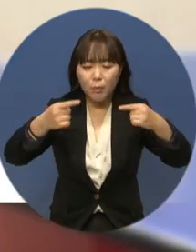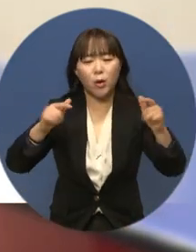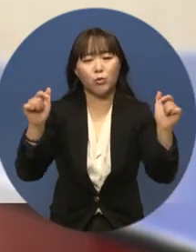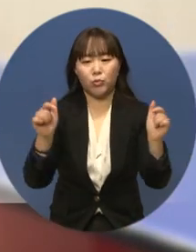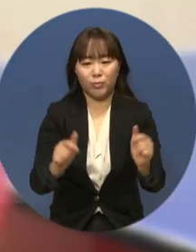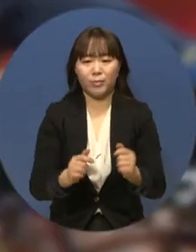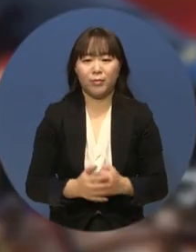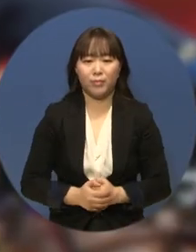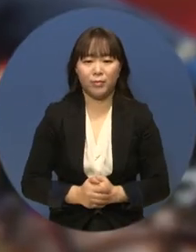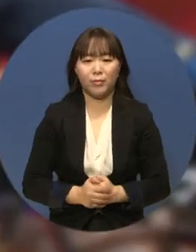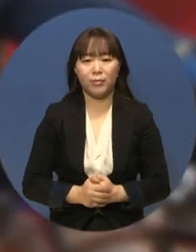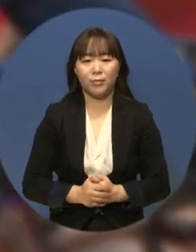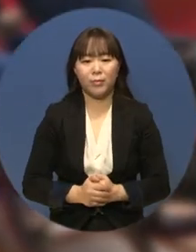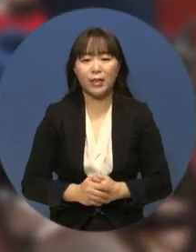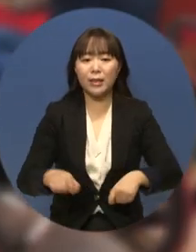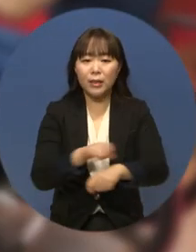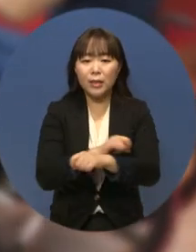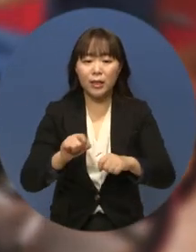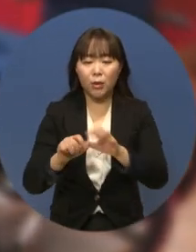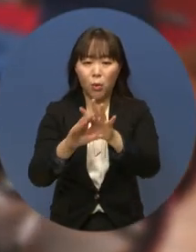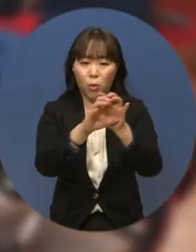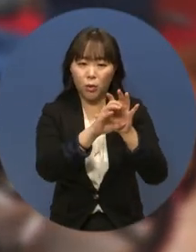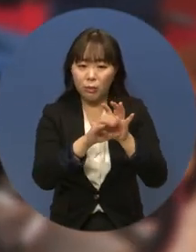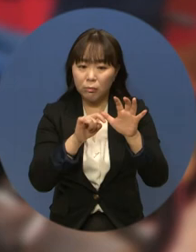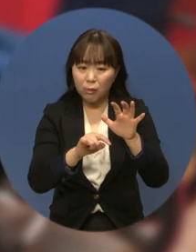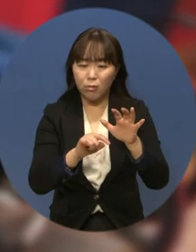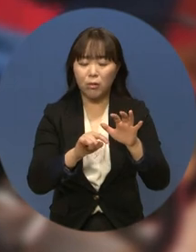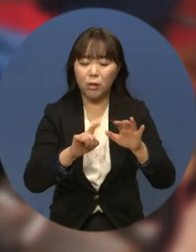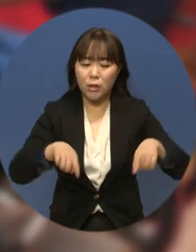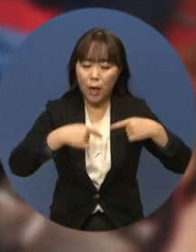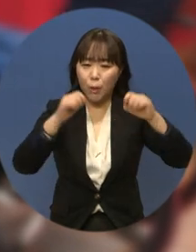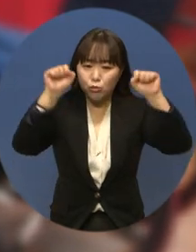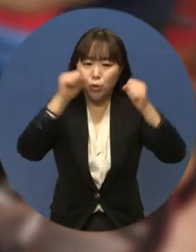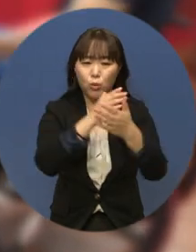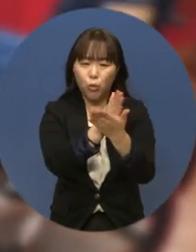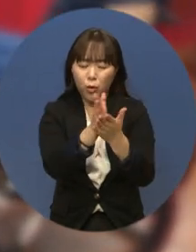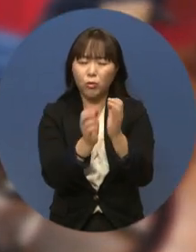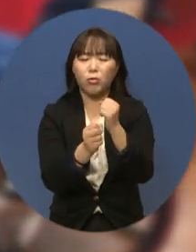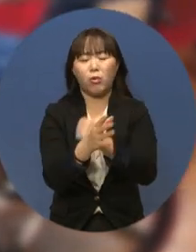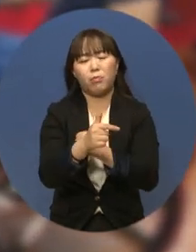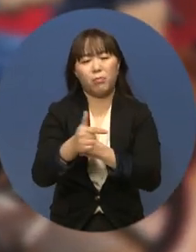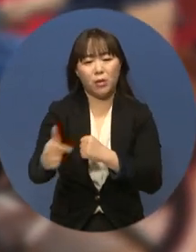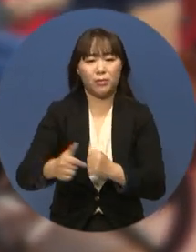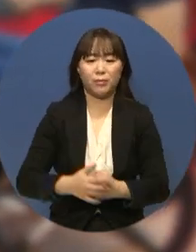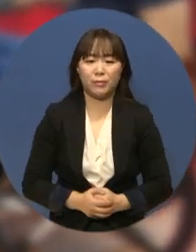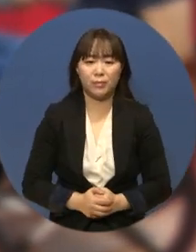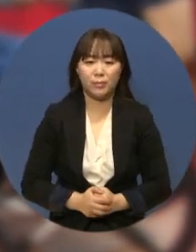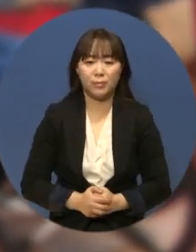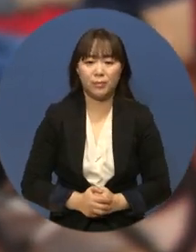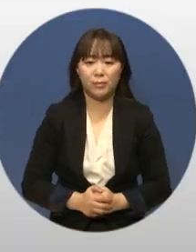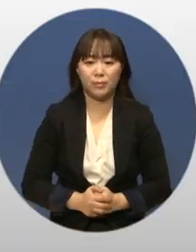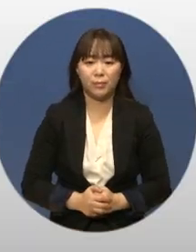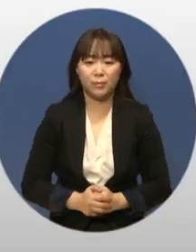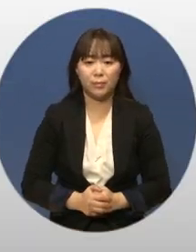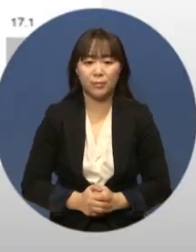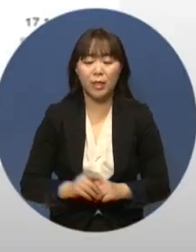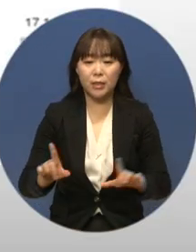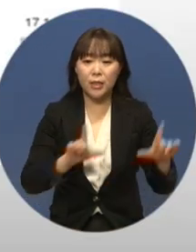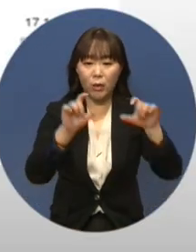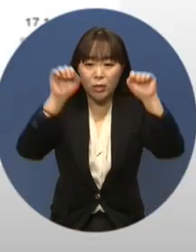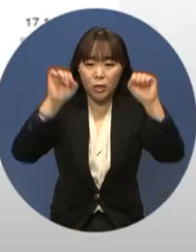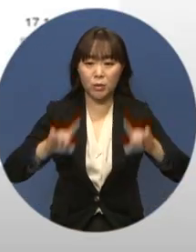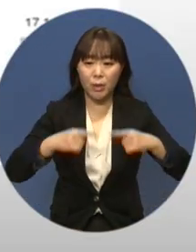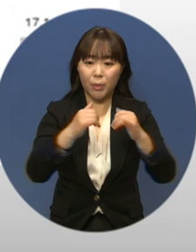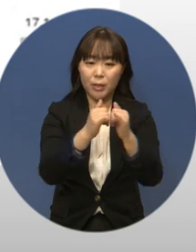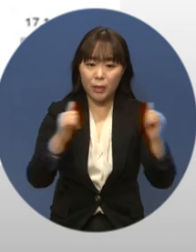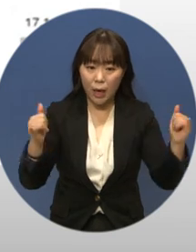감소한 겁니다. 특히 코로나19 확산은 참여 운동 종목에도 영향을 준 것으로 나타났습니다. 생활체육